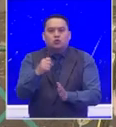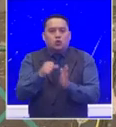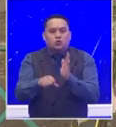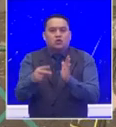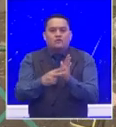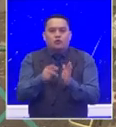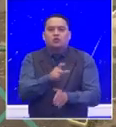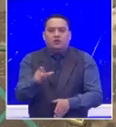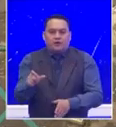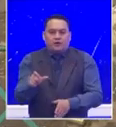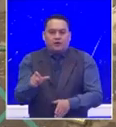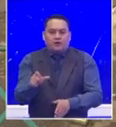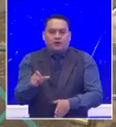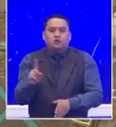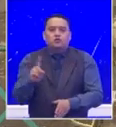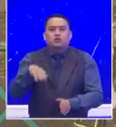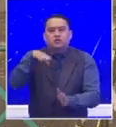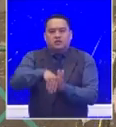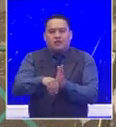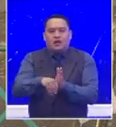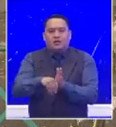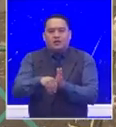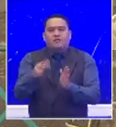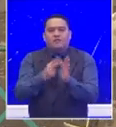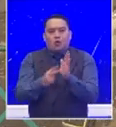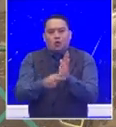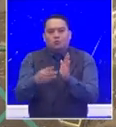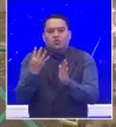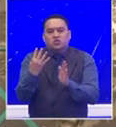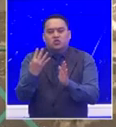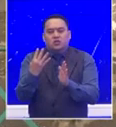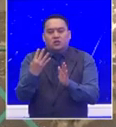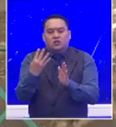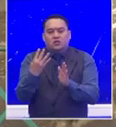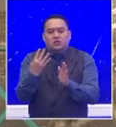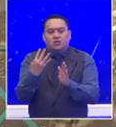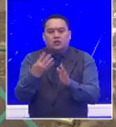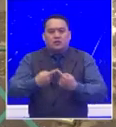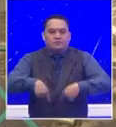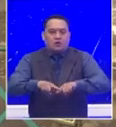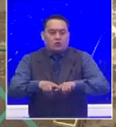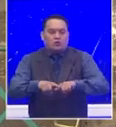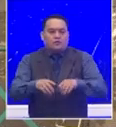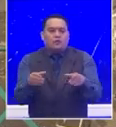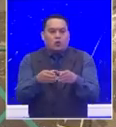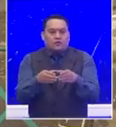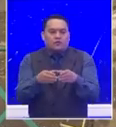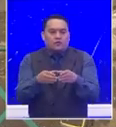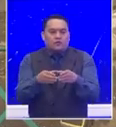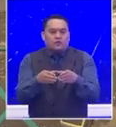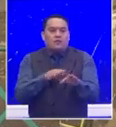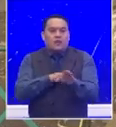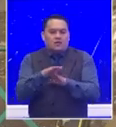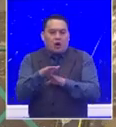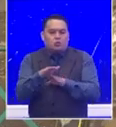168 человек, что составляет 84 пар дегазационных, которые